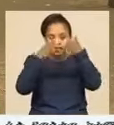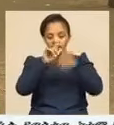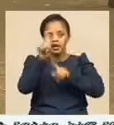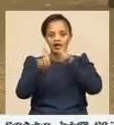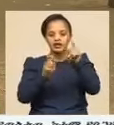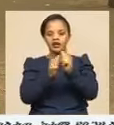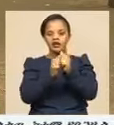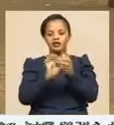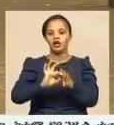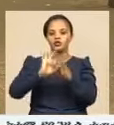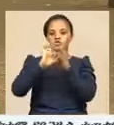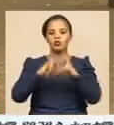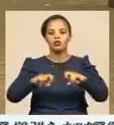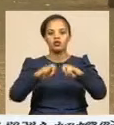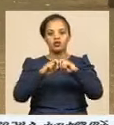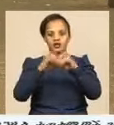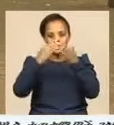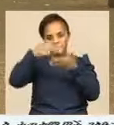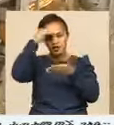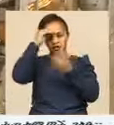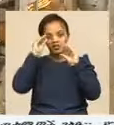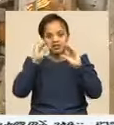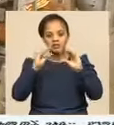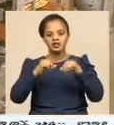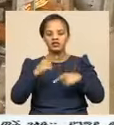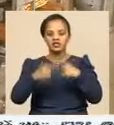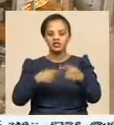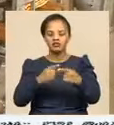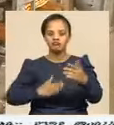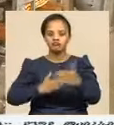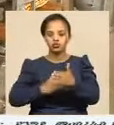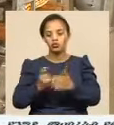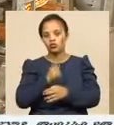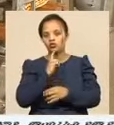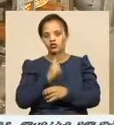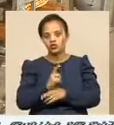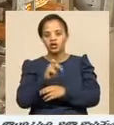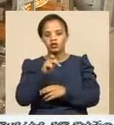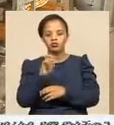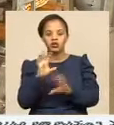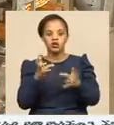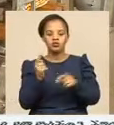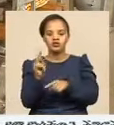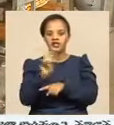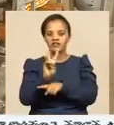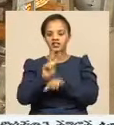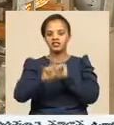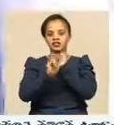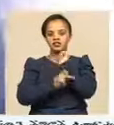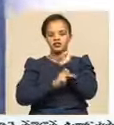ጥያቄ ጋር ተያይዞ በወረዳው የመማር ማስተማር ሂደትም እየተስተጓጎለ ነው። የደቡብ ሬዲዮና ቴሌቪዥን